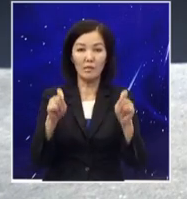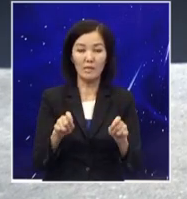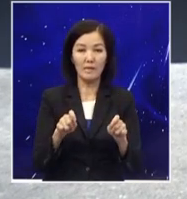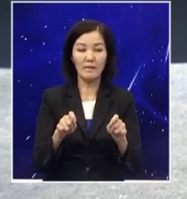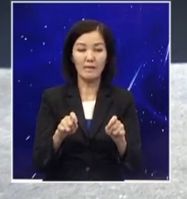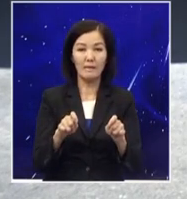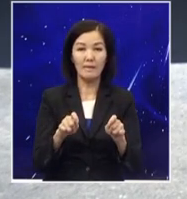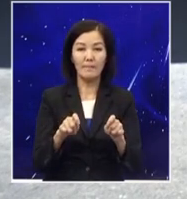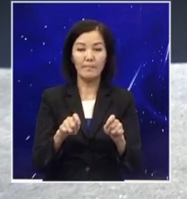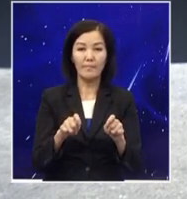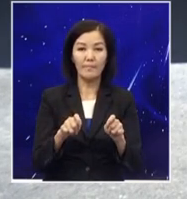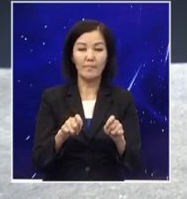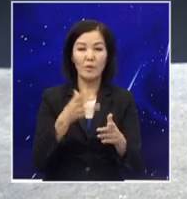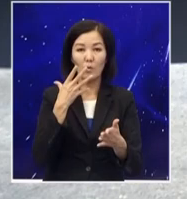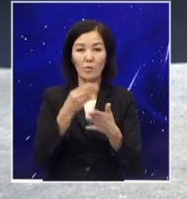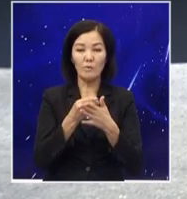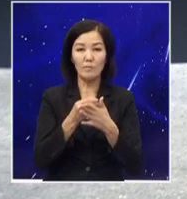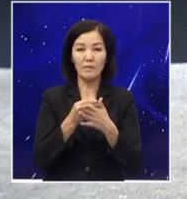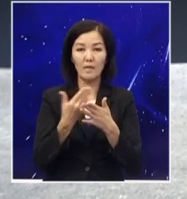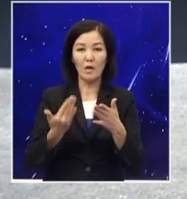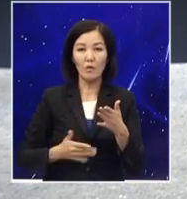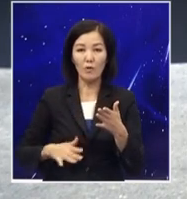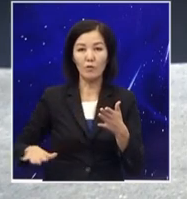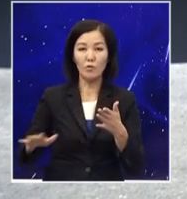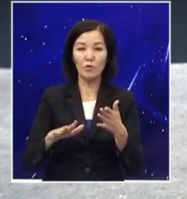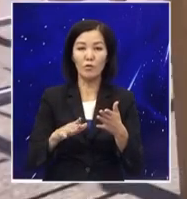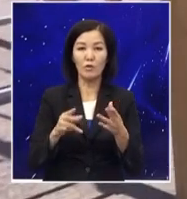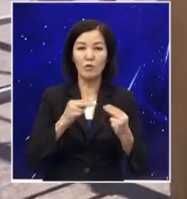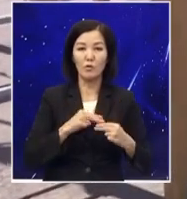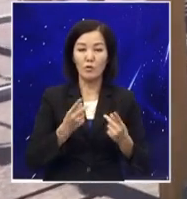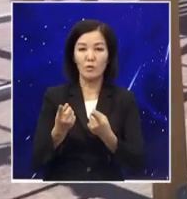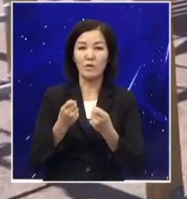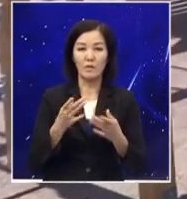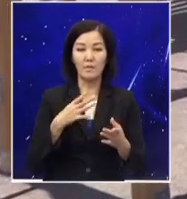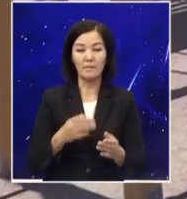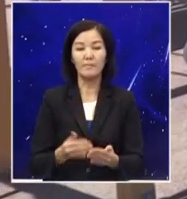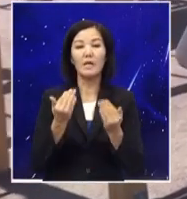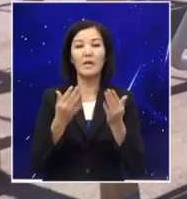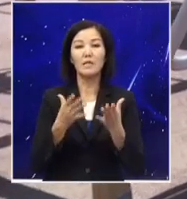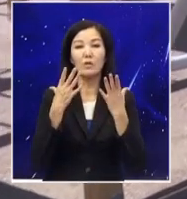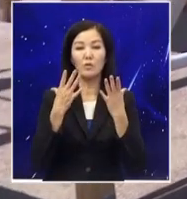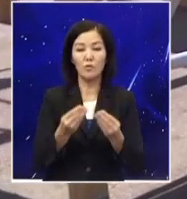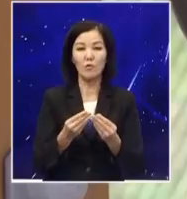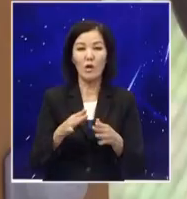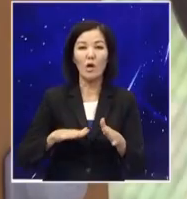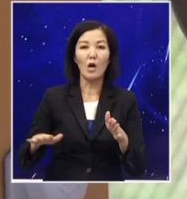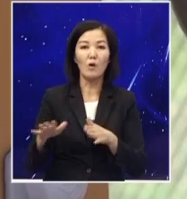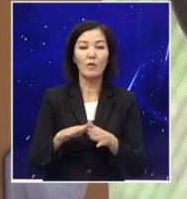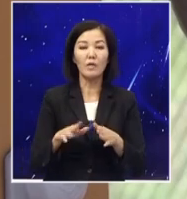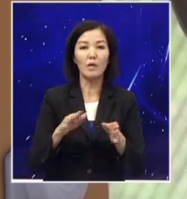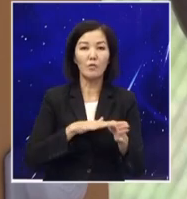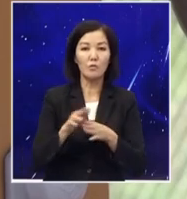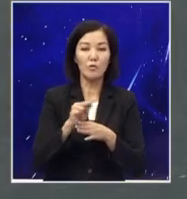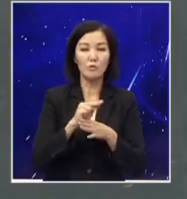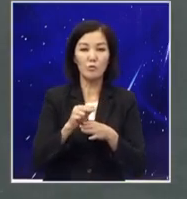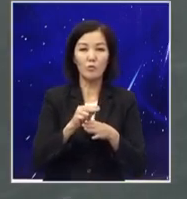осы өзіміздің ауданның тұрғындары сол жерде жұмыс жасап отыр. Қазіргі күні ауданда күрделі жөндеуден өтіп